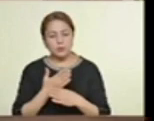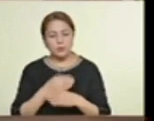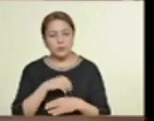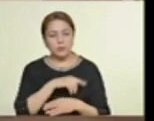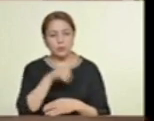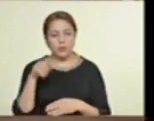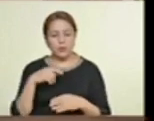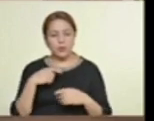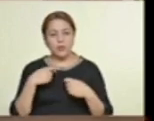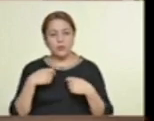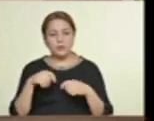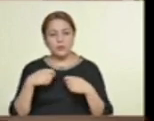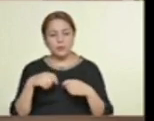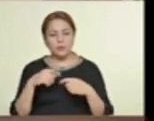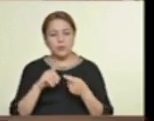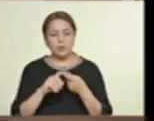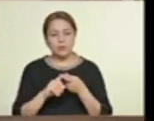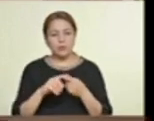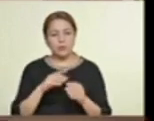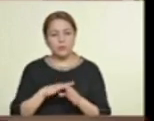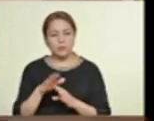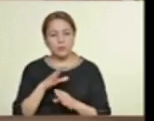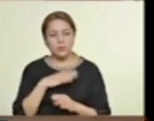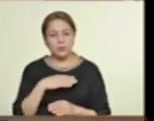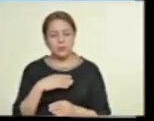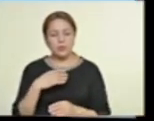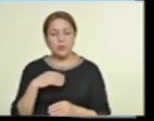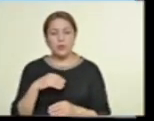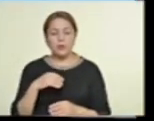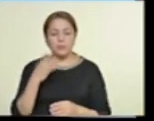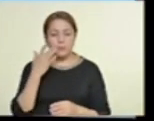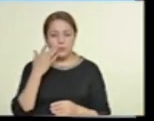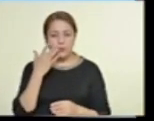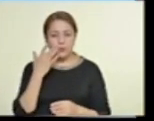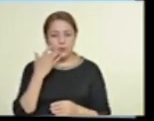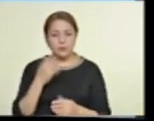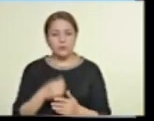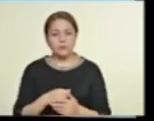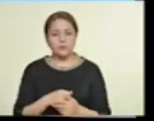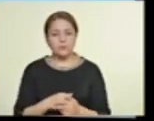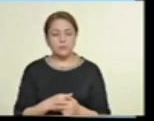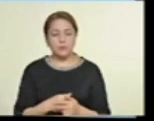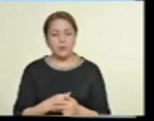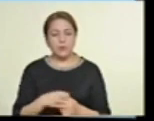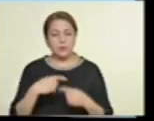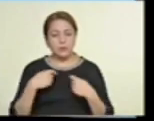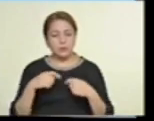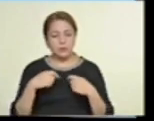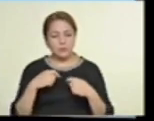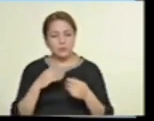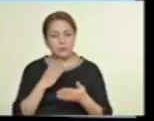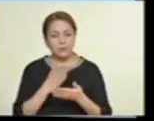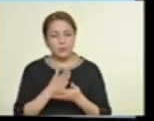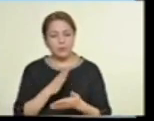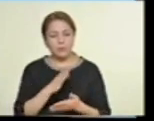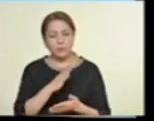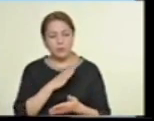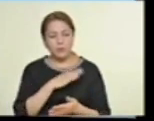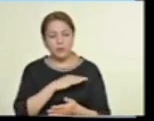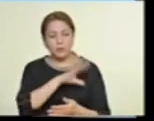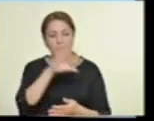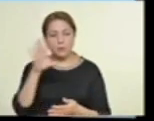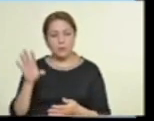savdo aloqalarini olib borishgan. Va muntazam ravishda, demak, savdoda mavjud bo'lgan